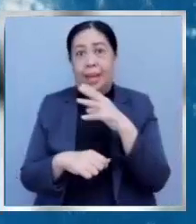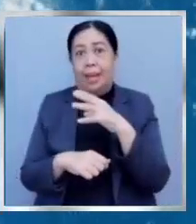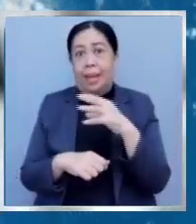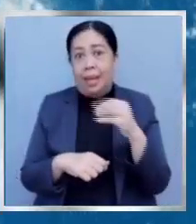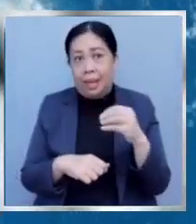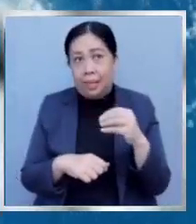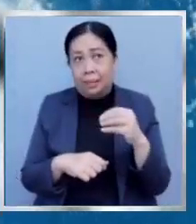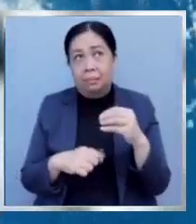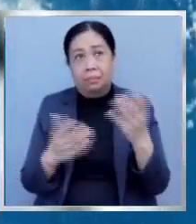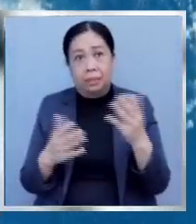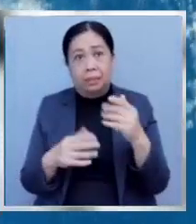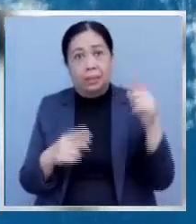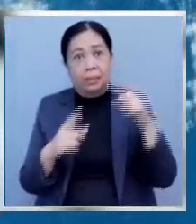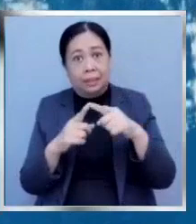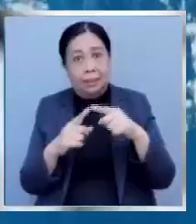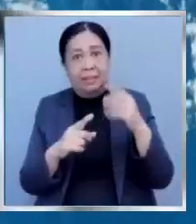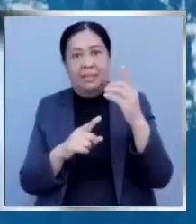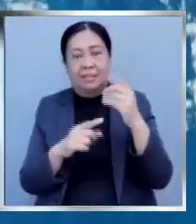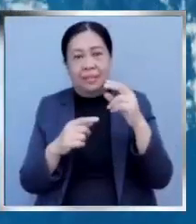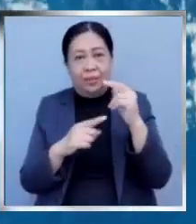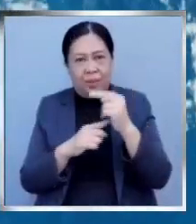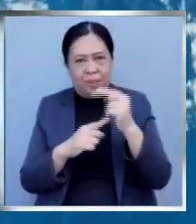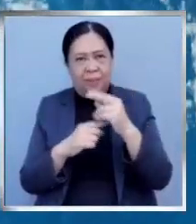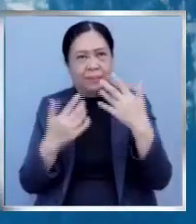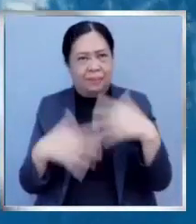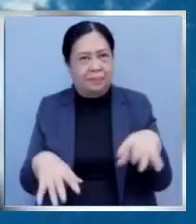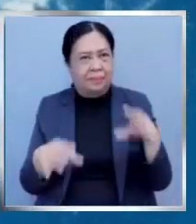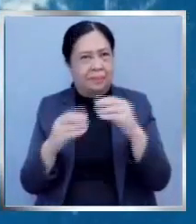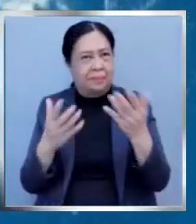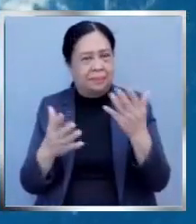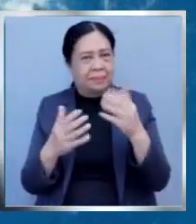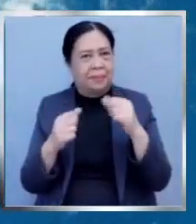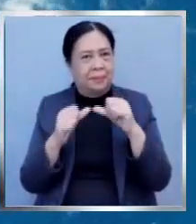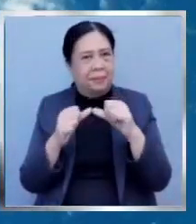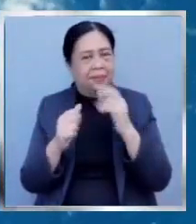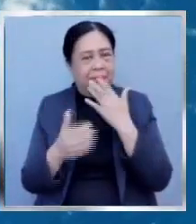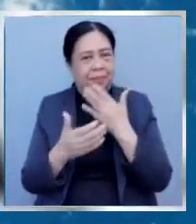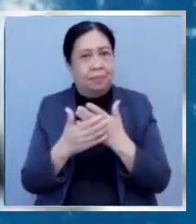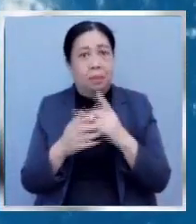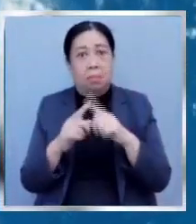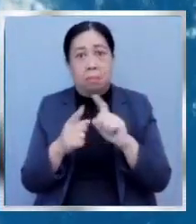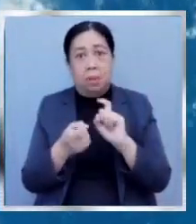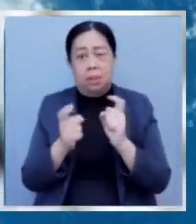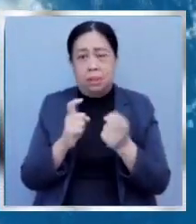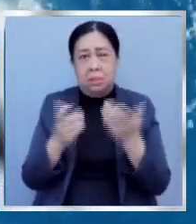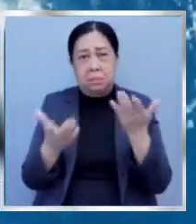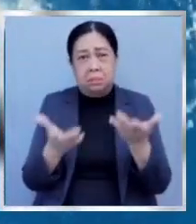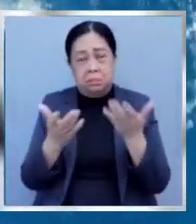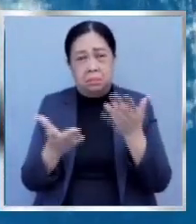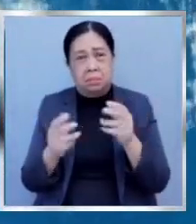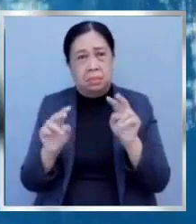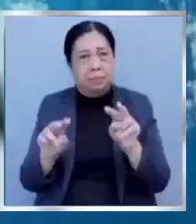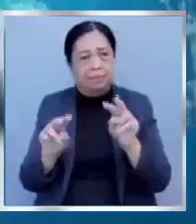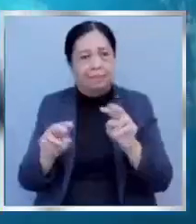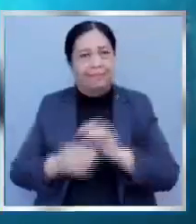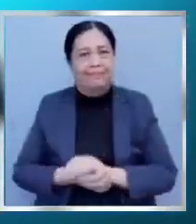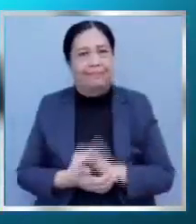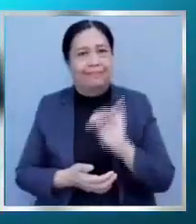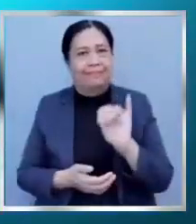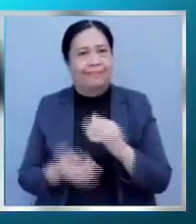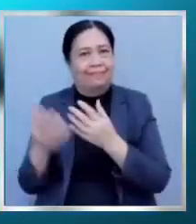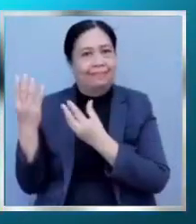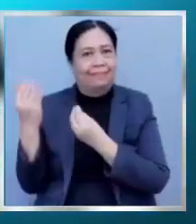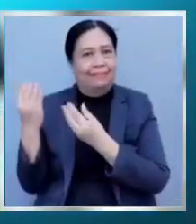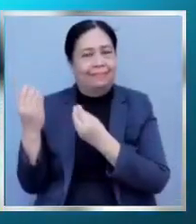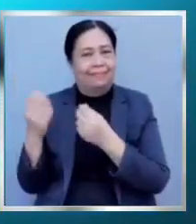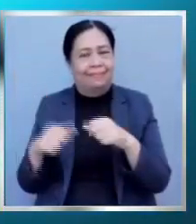posibleng hanggang katapusan na ho yan ng buwan. Pero pwede pa rin hong magkaroon ng pagbabago, kaya patuloy natin yang tututukan. Yan lang ho muna ang latest